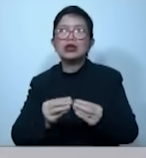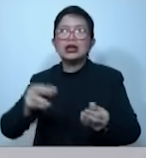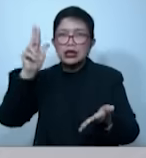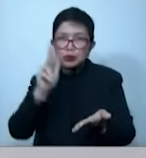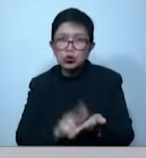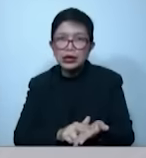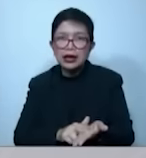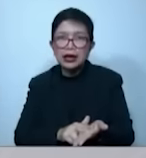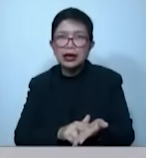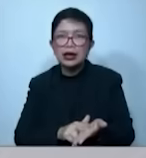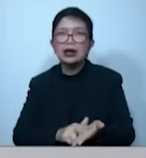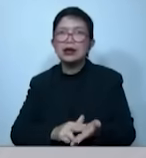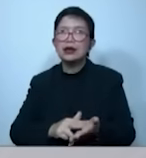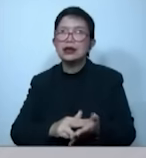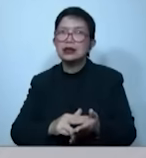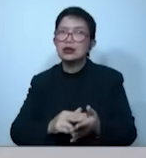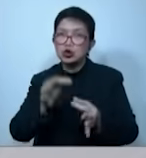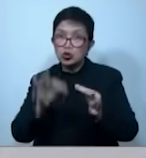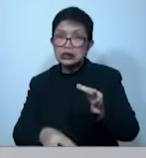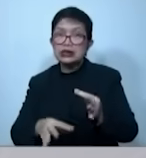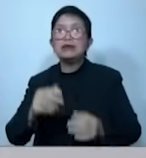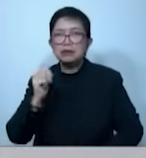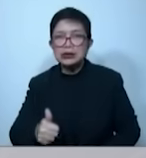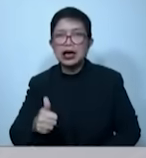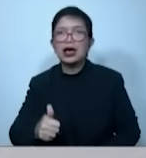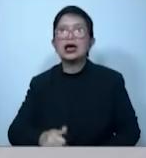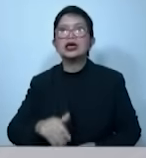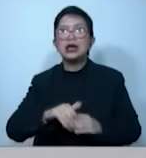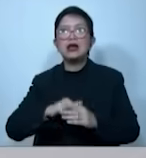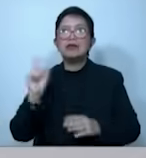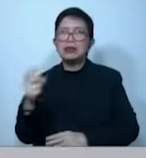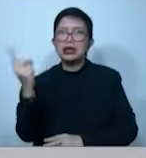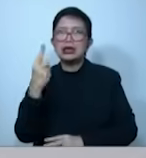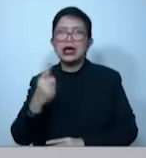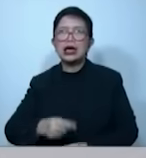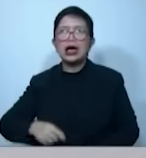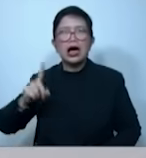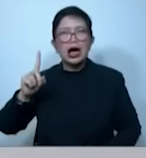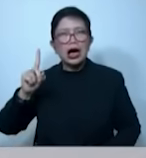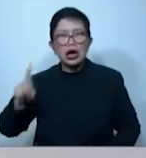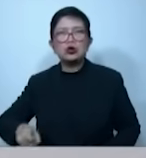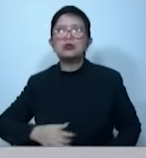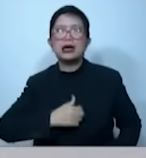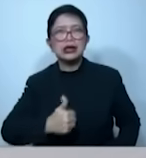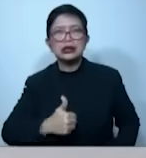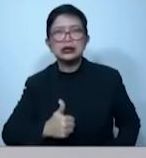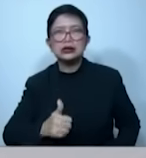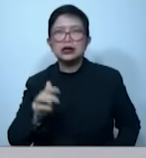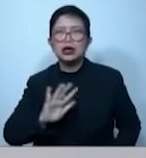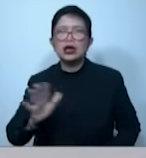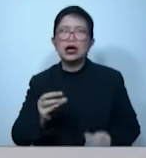jawaban saya bisa jadi dalam pemerintahan Ini mesti berani untuk tidak lagi menyandra